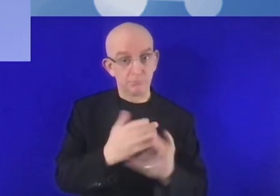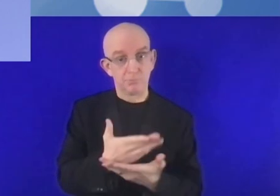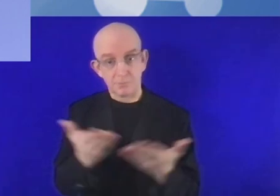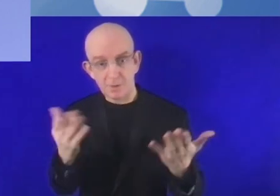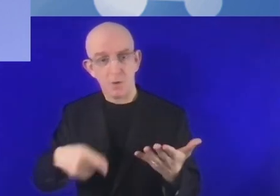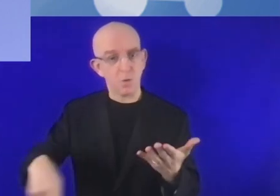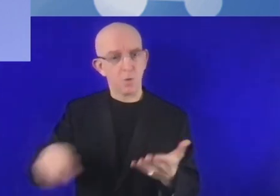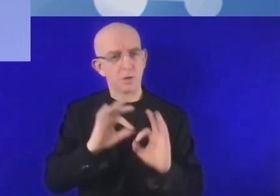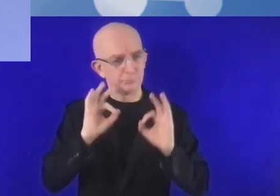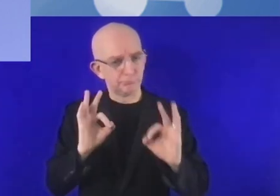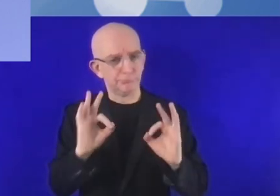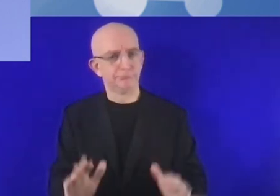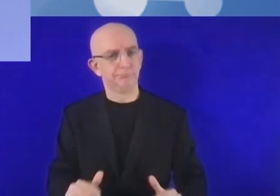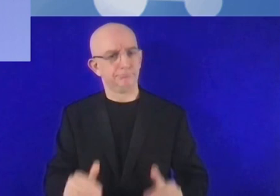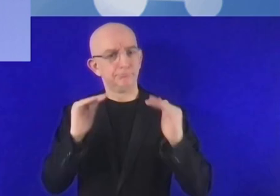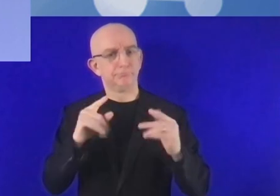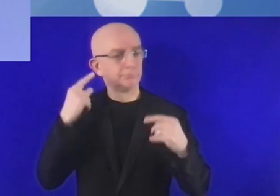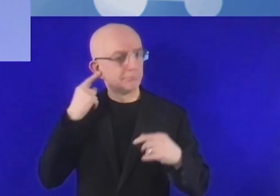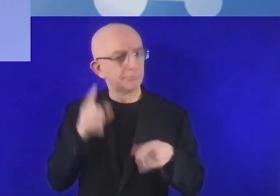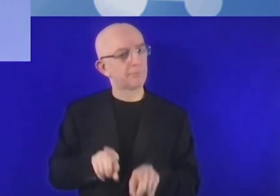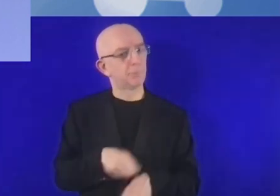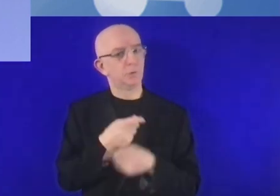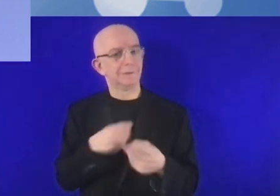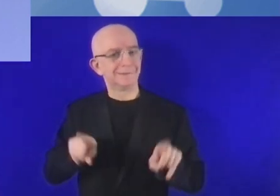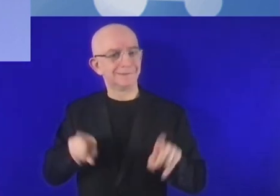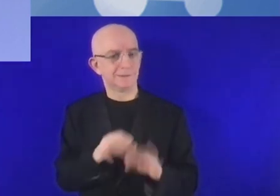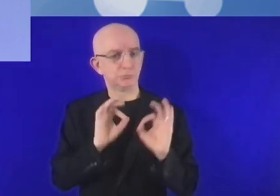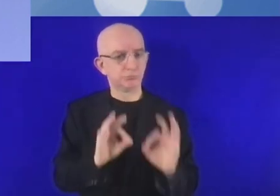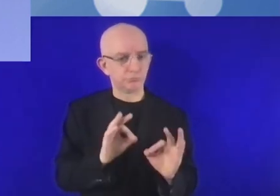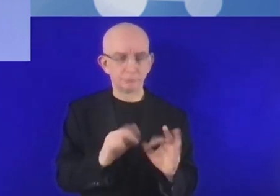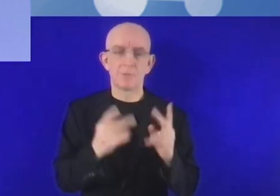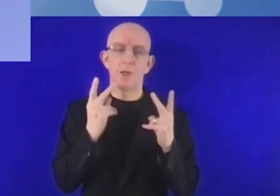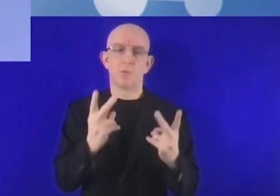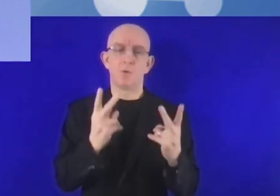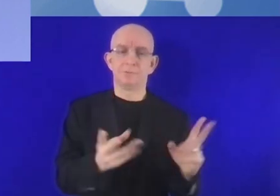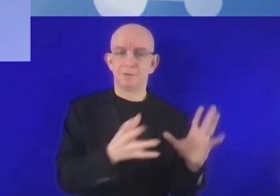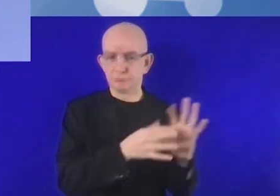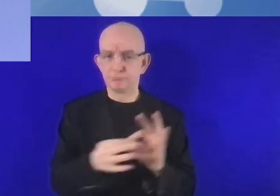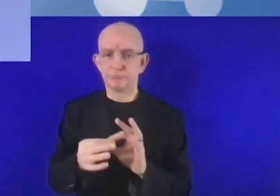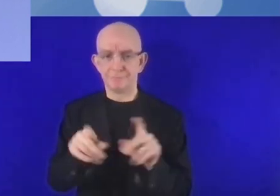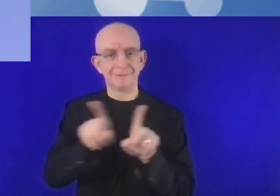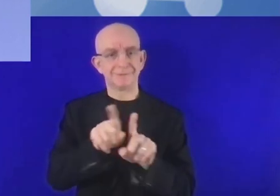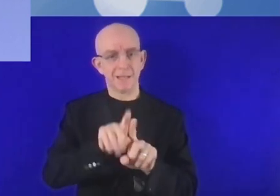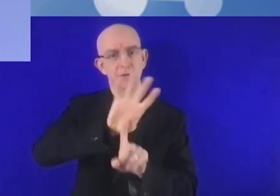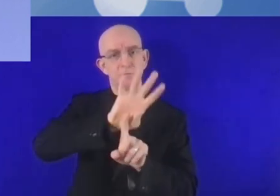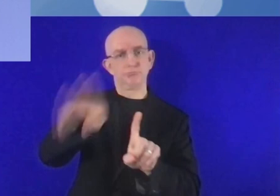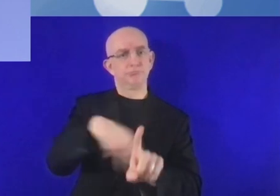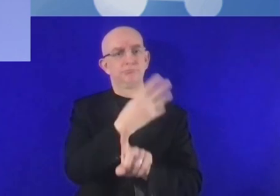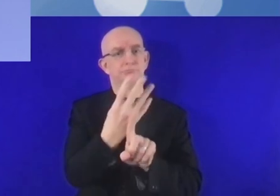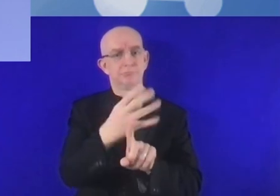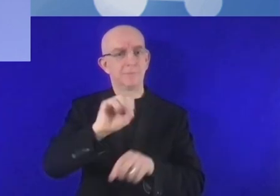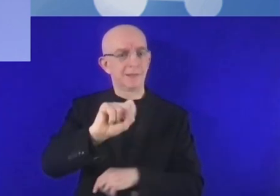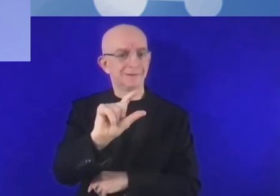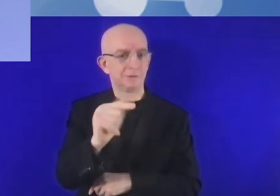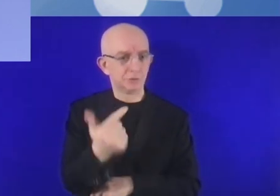muzyki. I to jest niezwykle ważny cel, który wpisuje się zarazem w cel zrównoważonego rozwoju